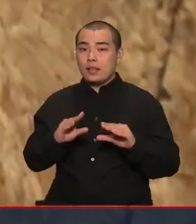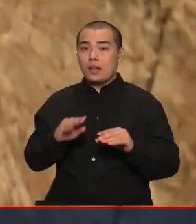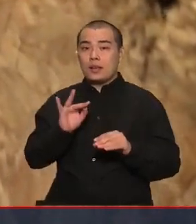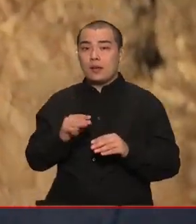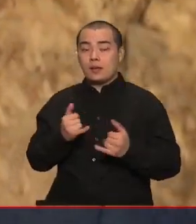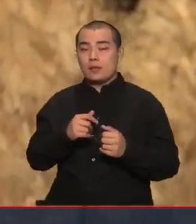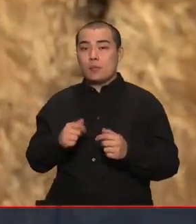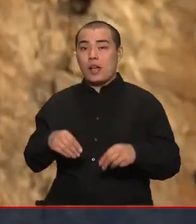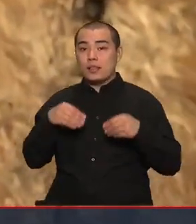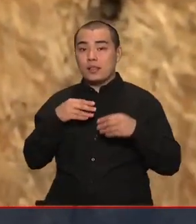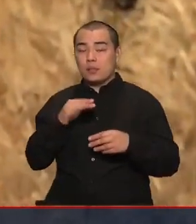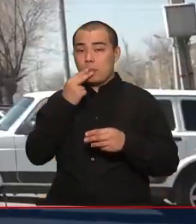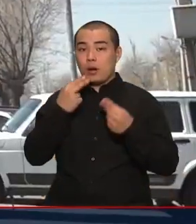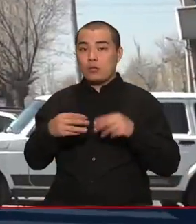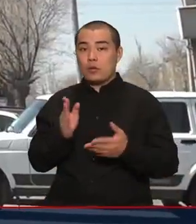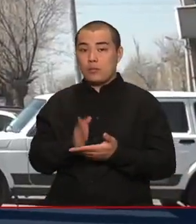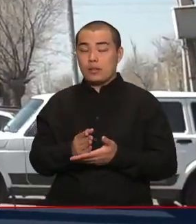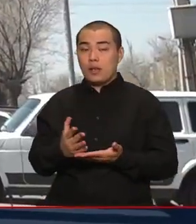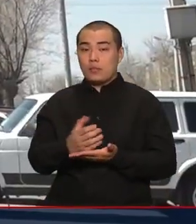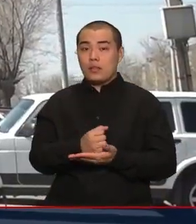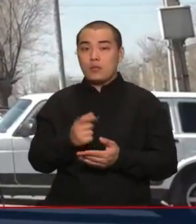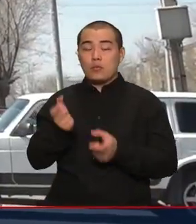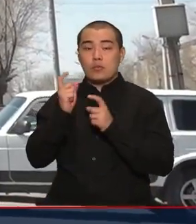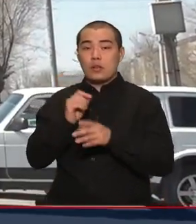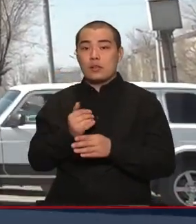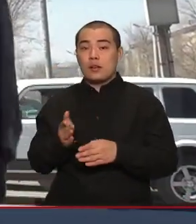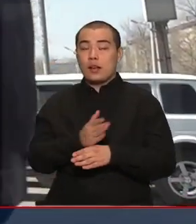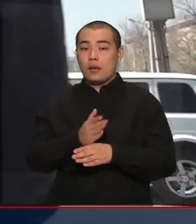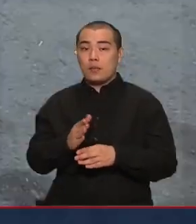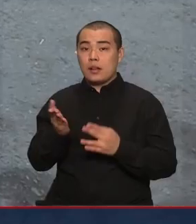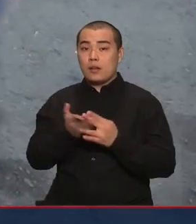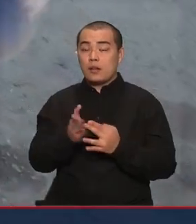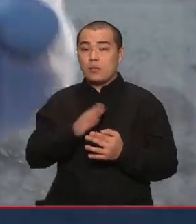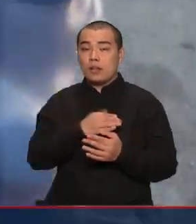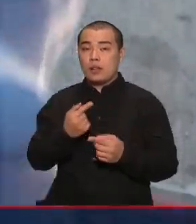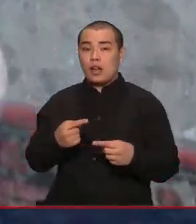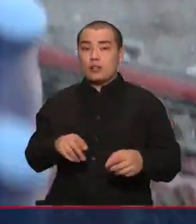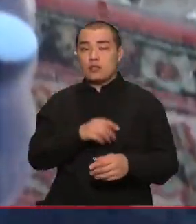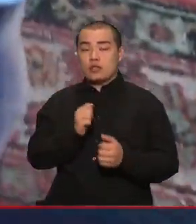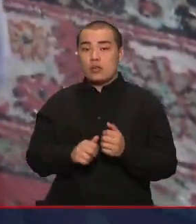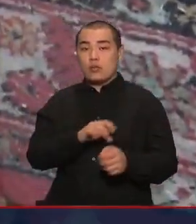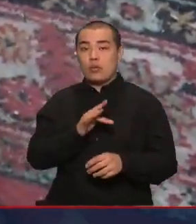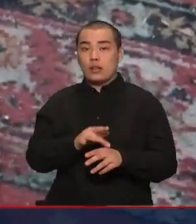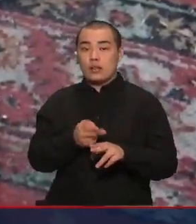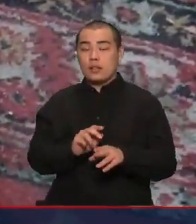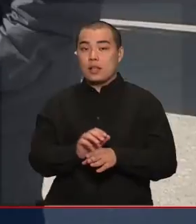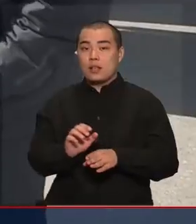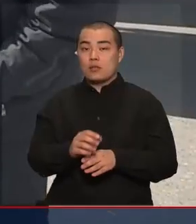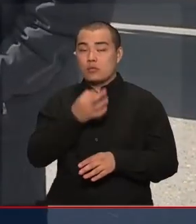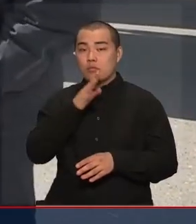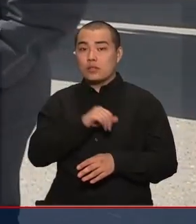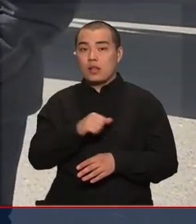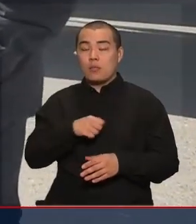одеяло и продукты питания. Большие грузы распределили в разных частях города, куда каждый желающий может доставить